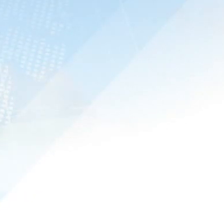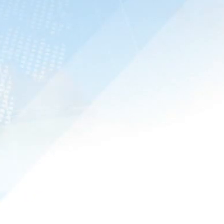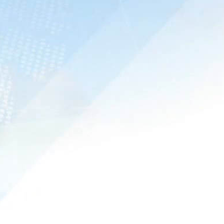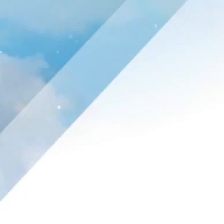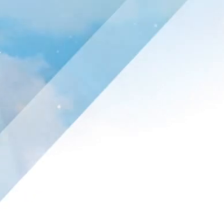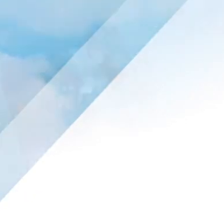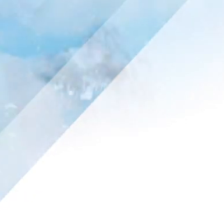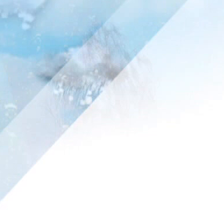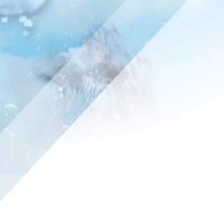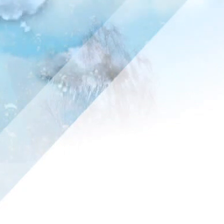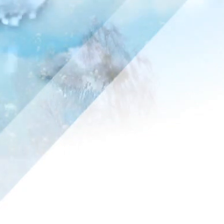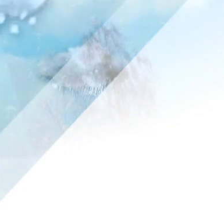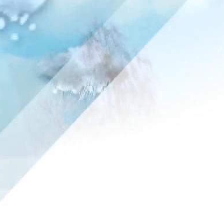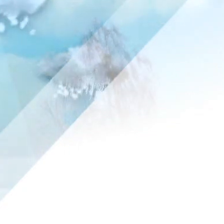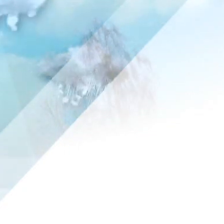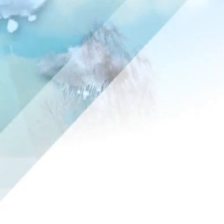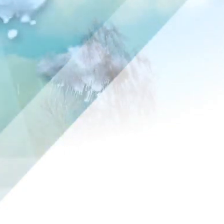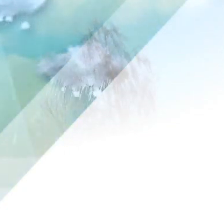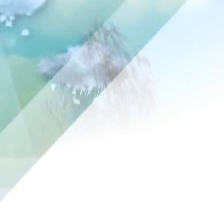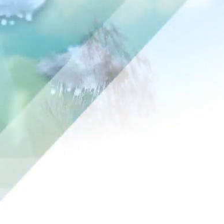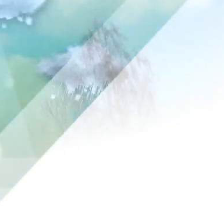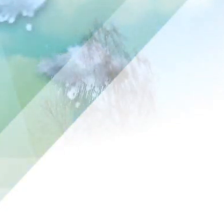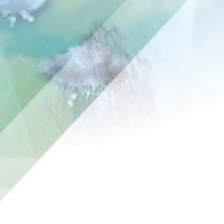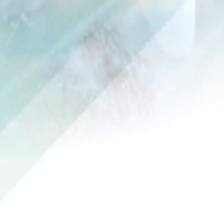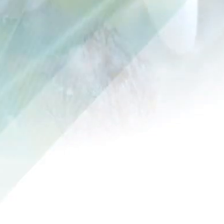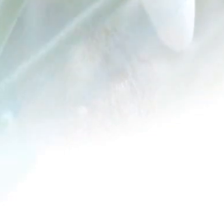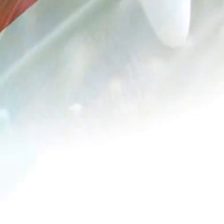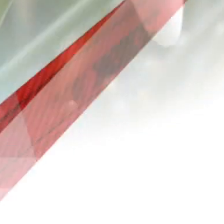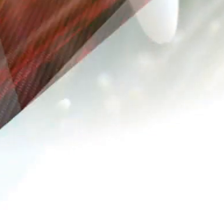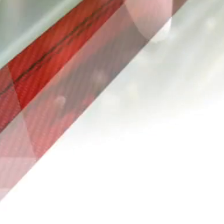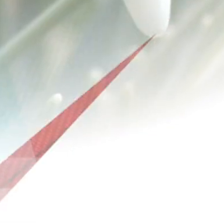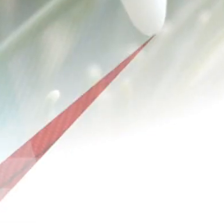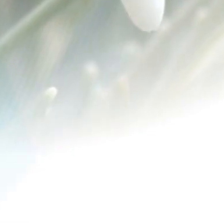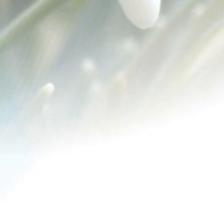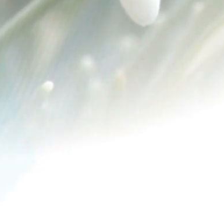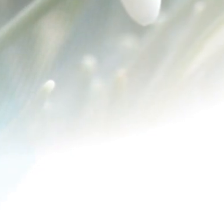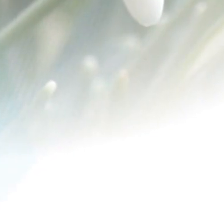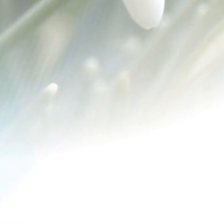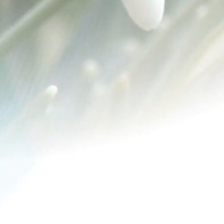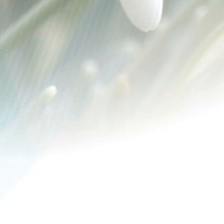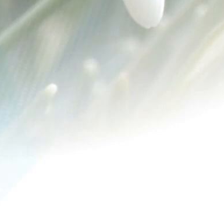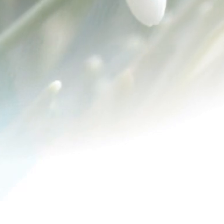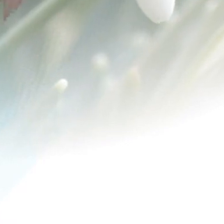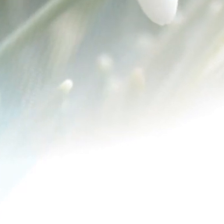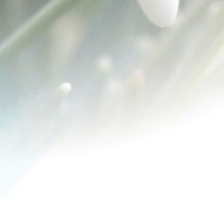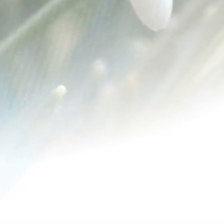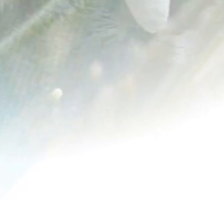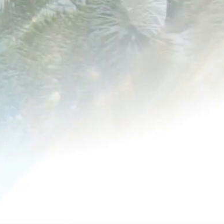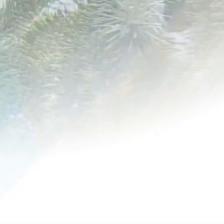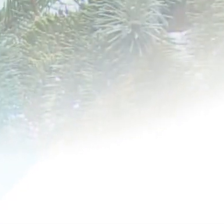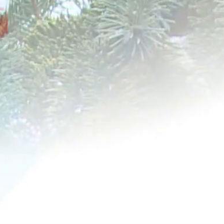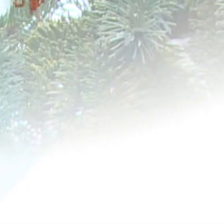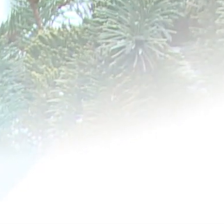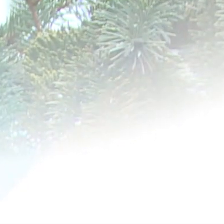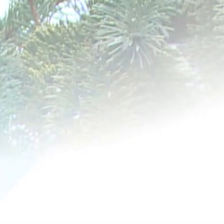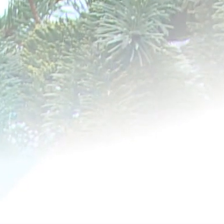одному из боков. Час лепш присвятить вырашению давно распочатых справ. До того ж день сприяльный для подорожжа, командировок